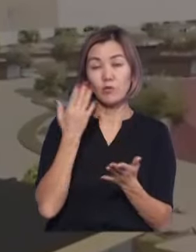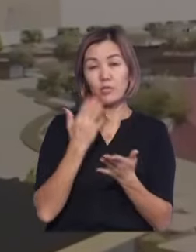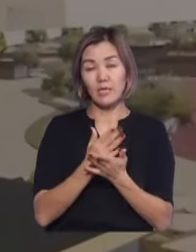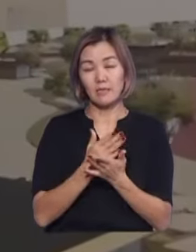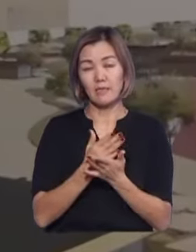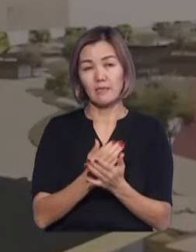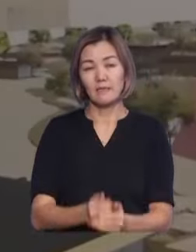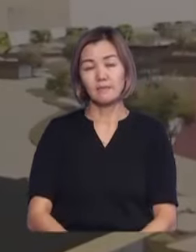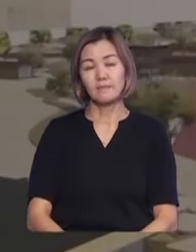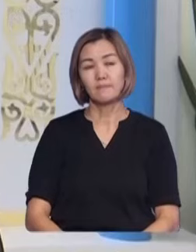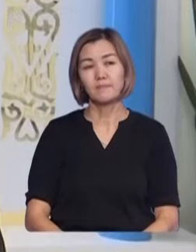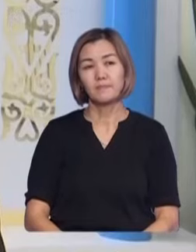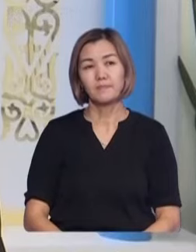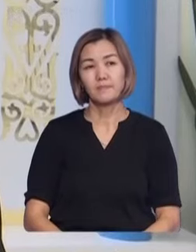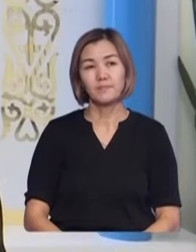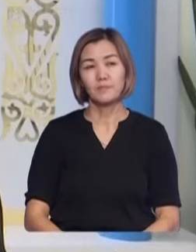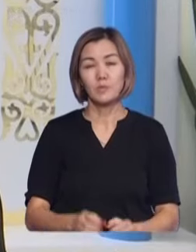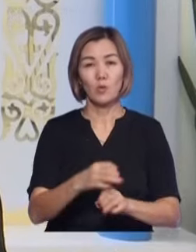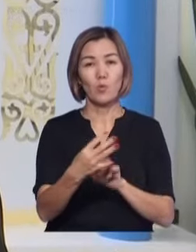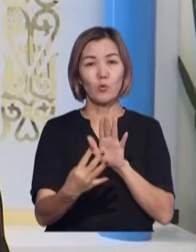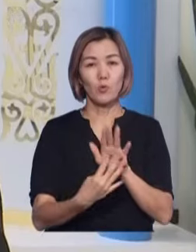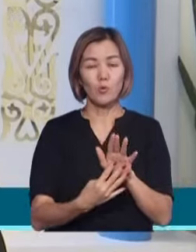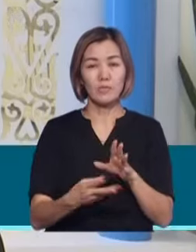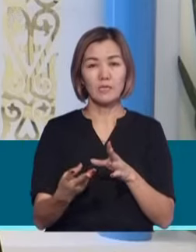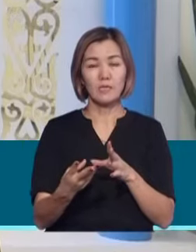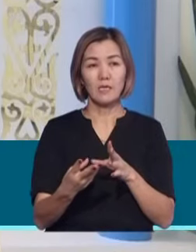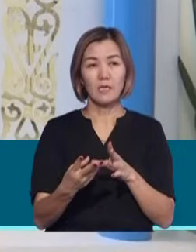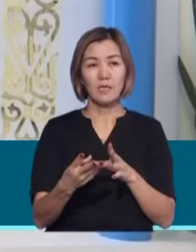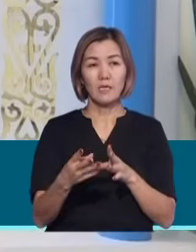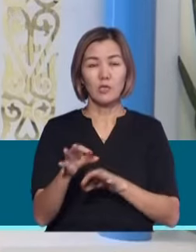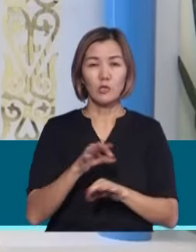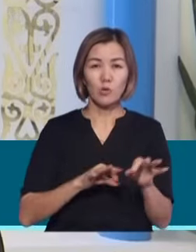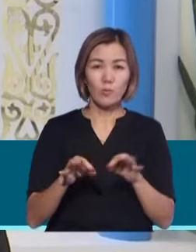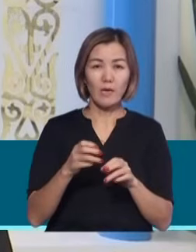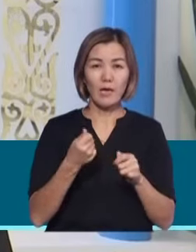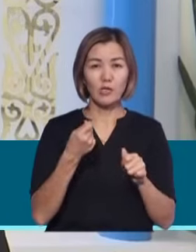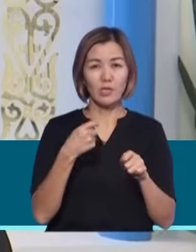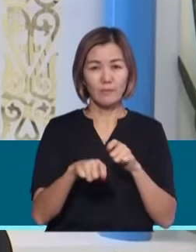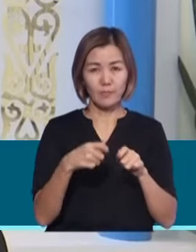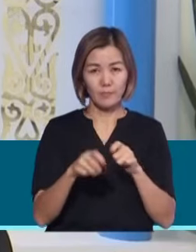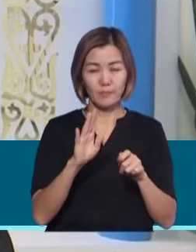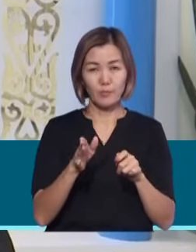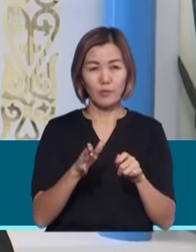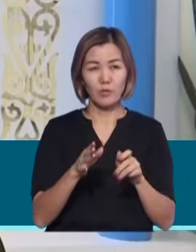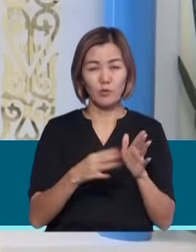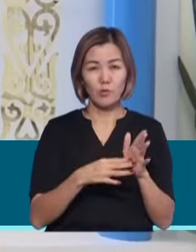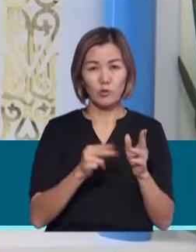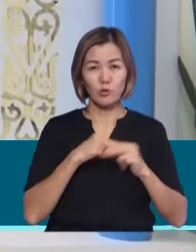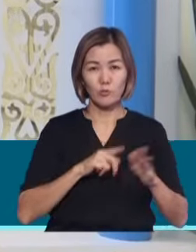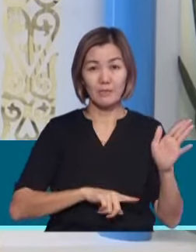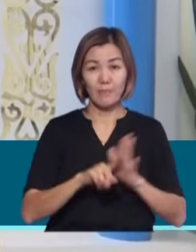танытады, дейді аудан әкімі. 19 инвестициялық жобаларымыз бар. Оның 9-ында қазір жұмыстарын бастап